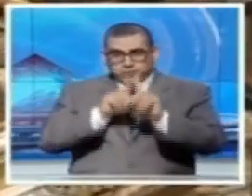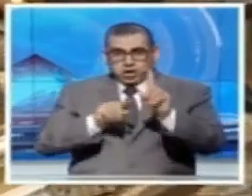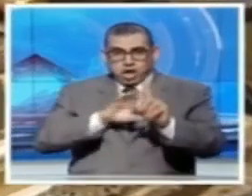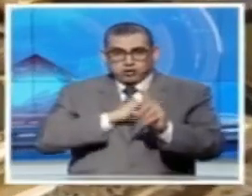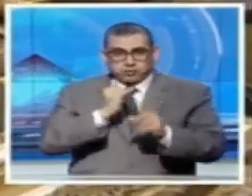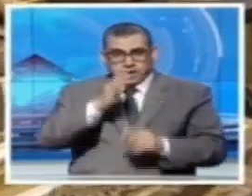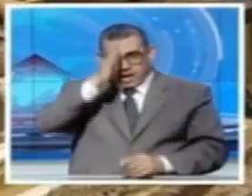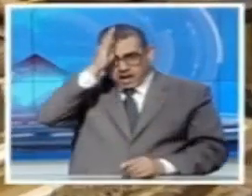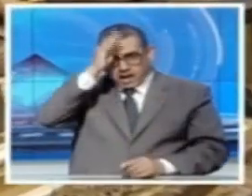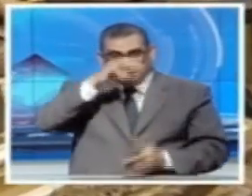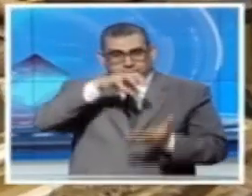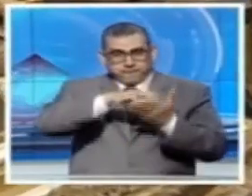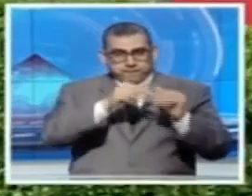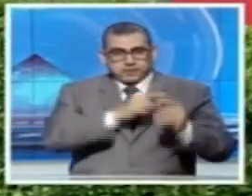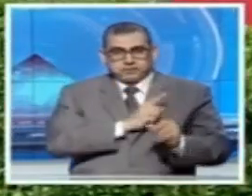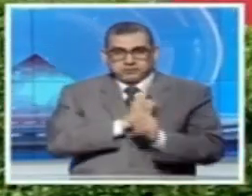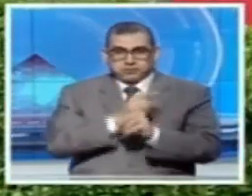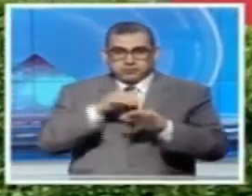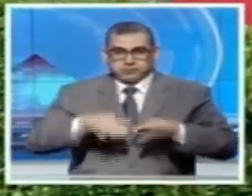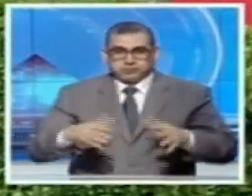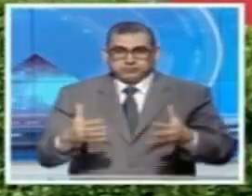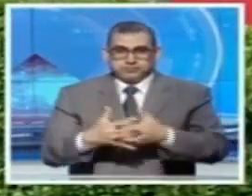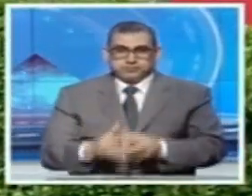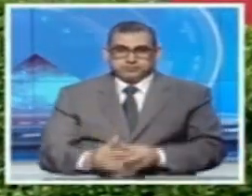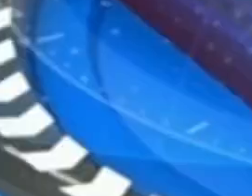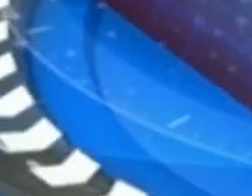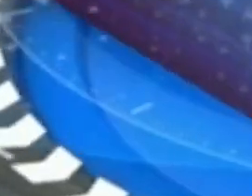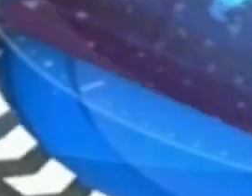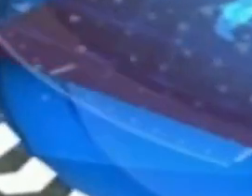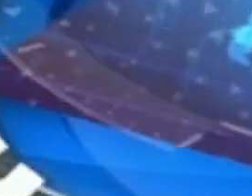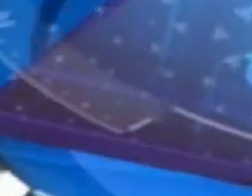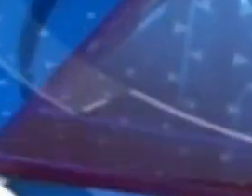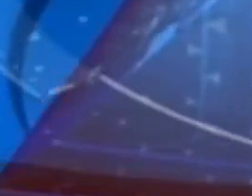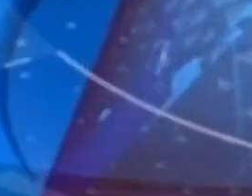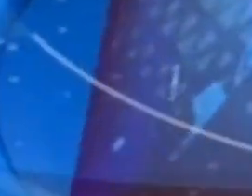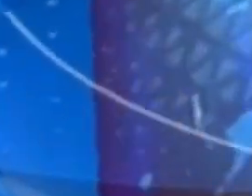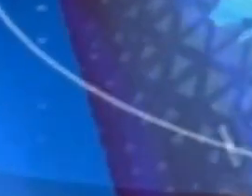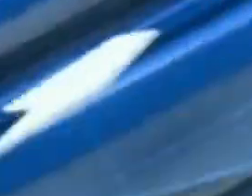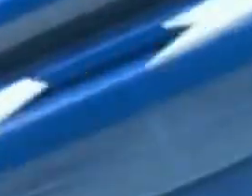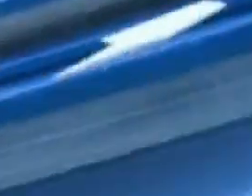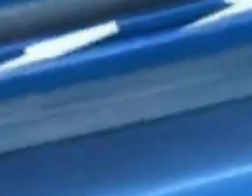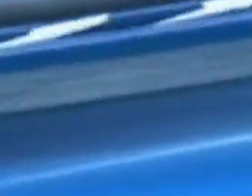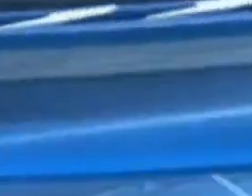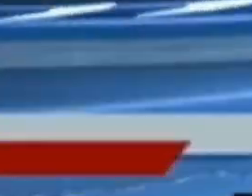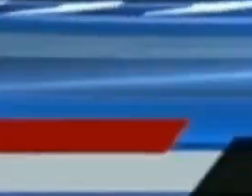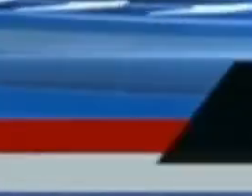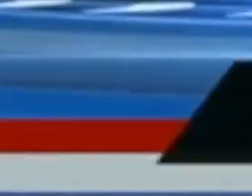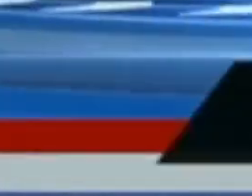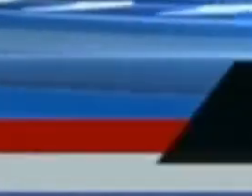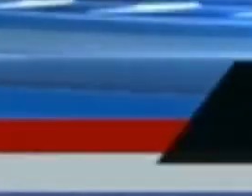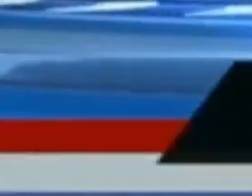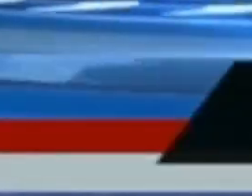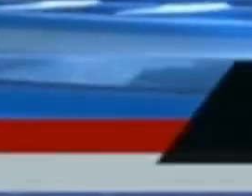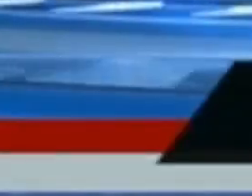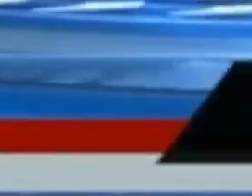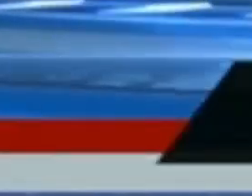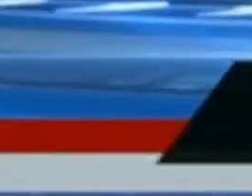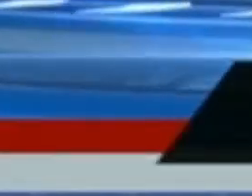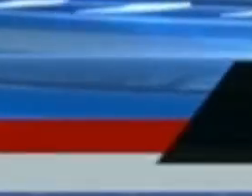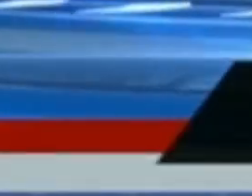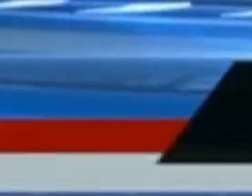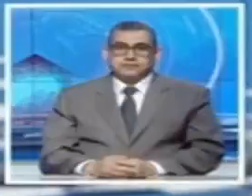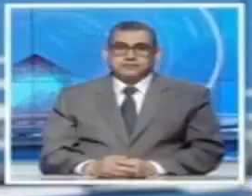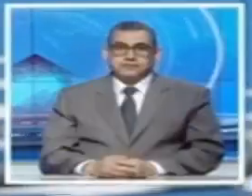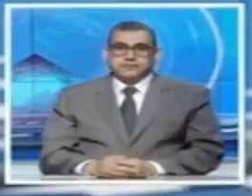العسكري لجمهورية العراق بالقاهرة.